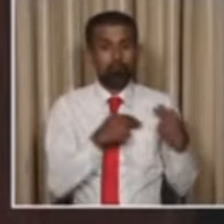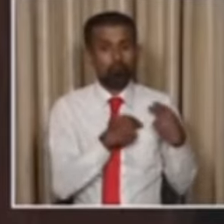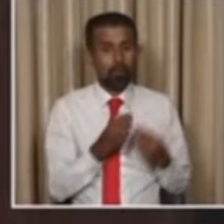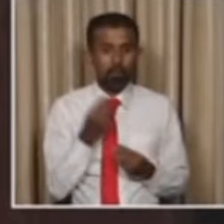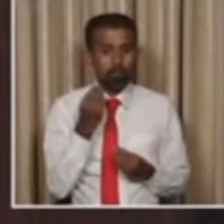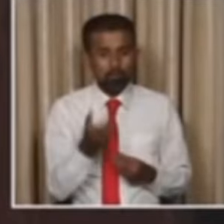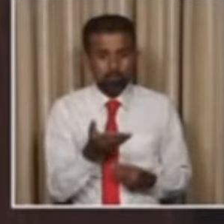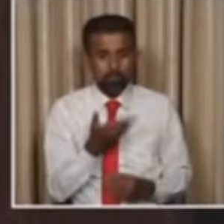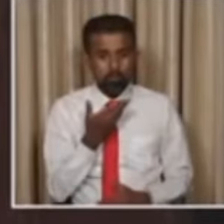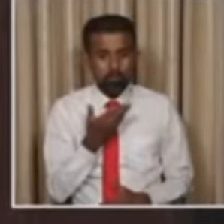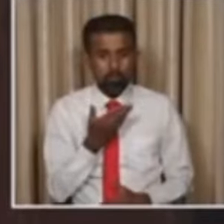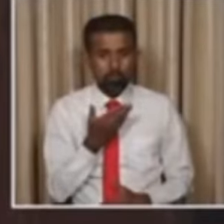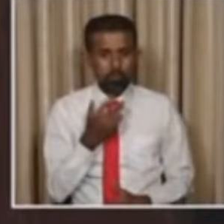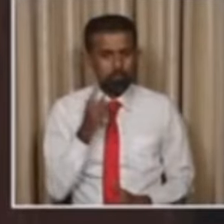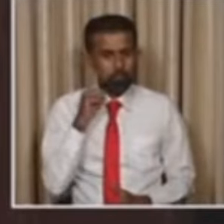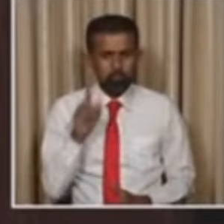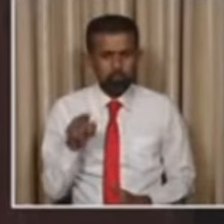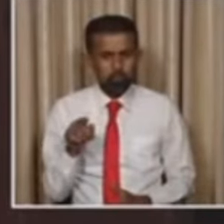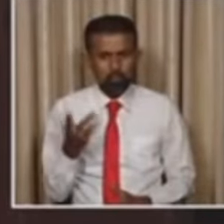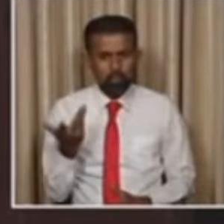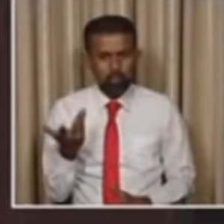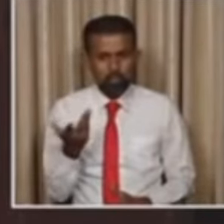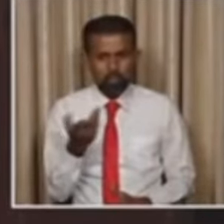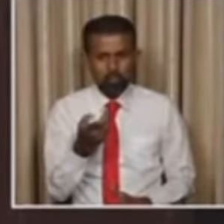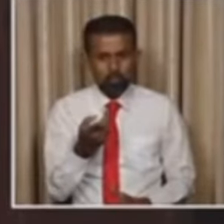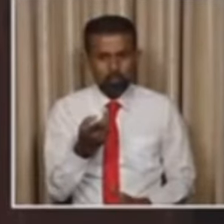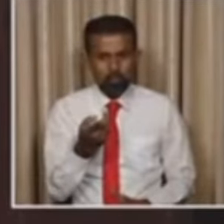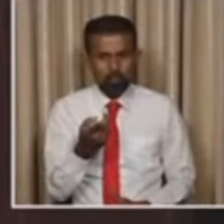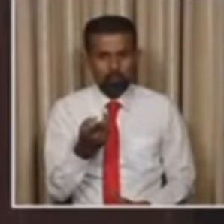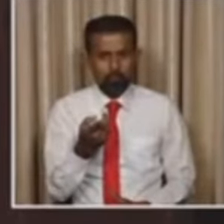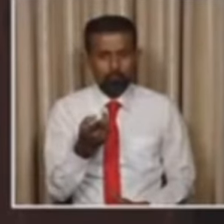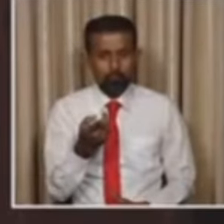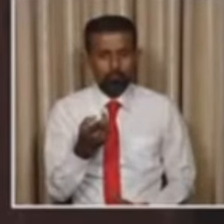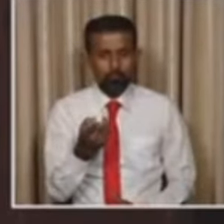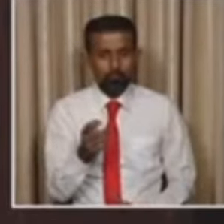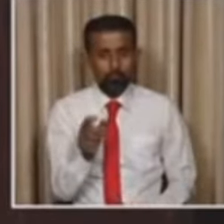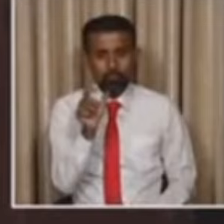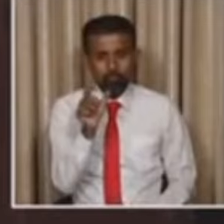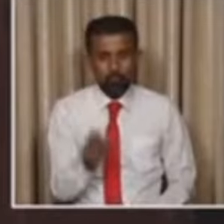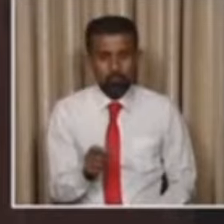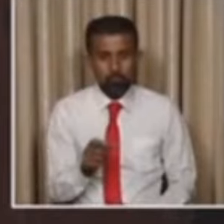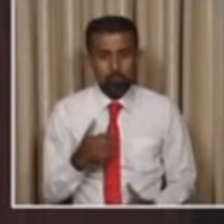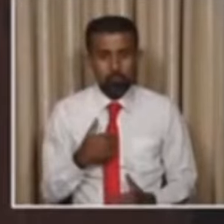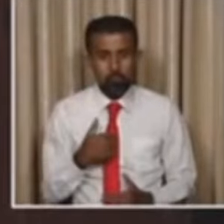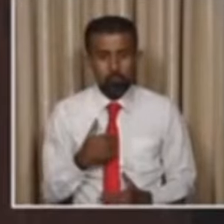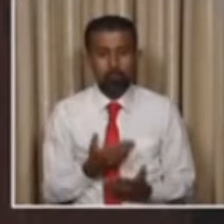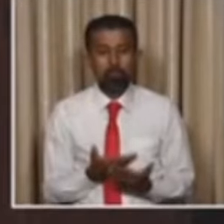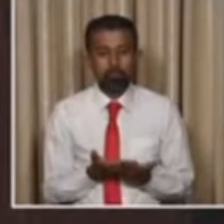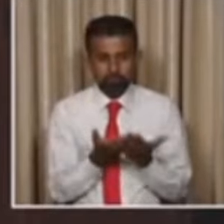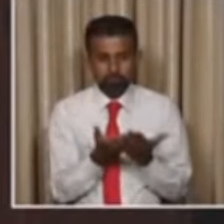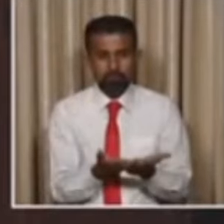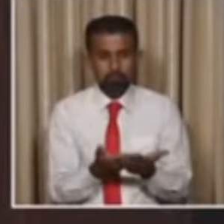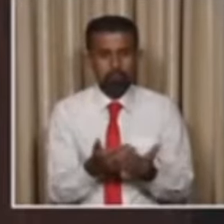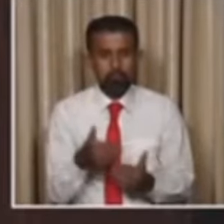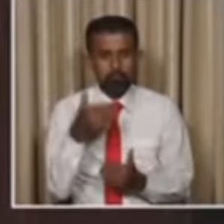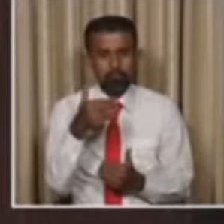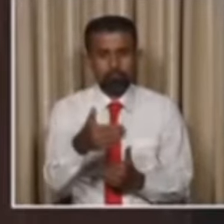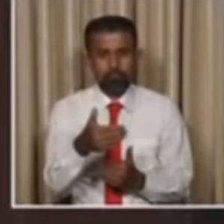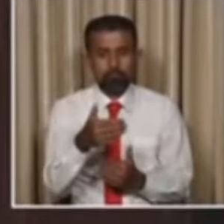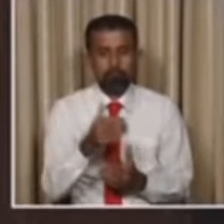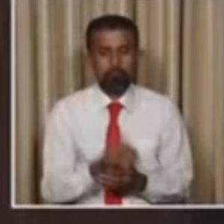දෙනකොට සැක කටයුතු නැද්ද? ඒක කළ යුතුද අපි? එනිසා එතුමා ඒ කටයුත්තත් මම සභාගත කරනවා ඉදිරියේදී. එතකොට